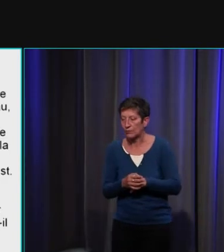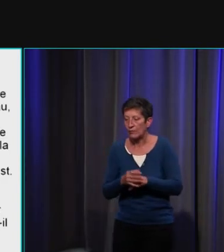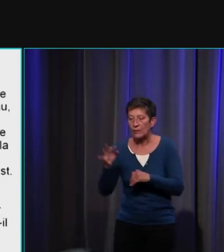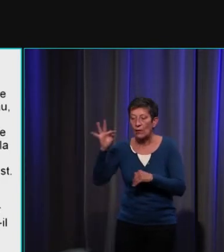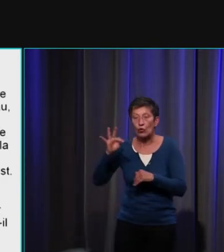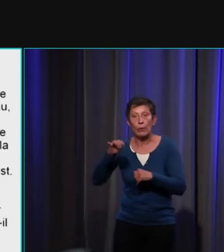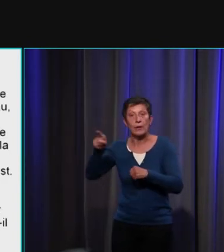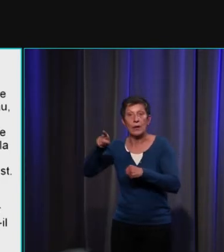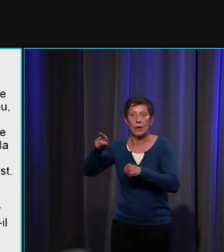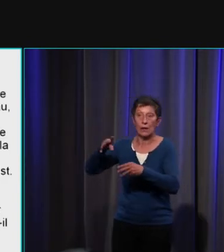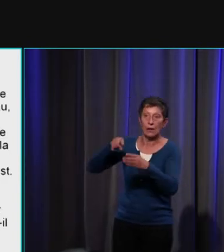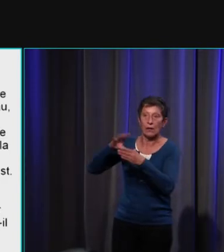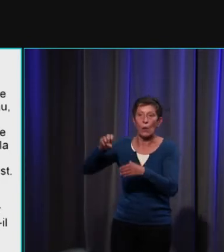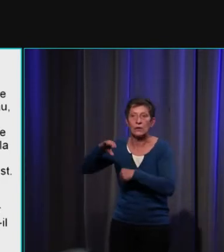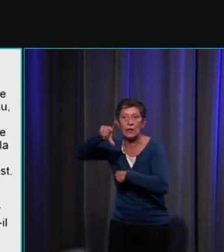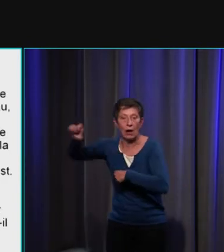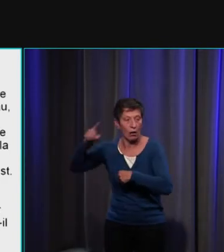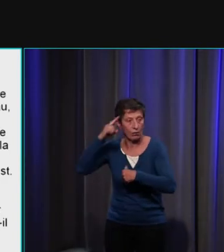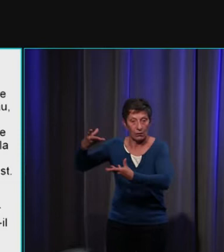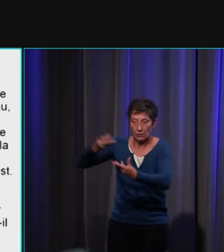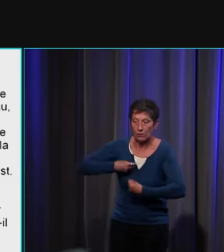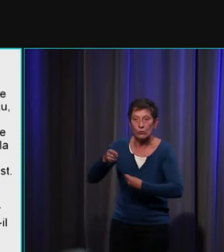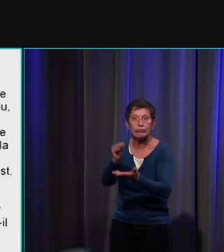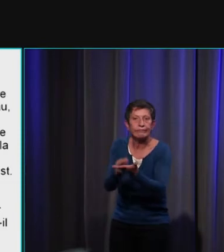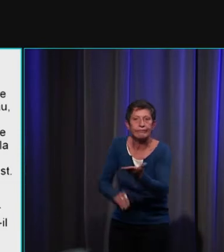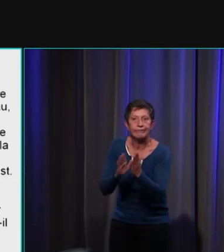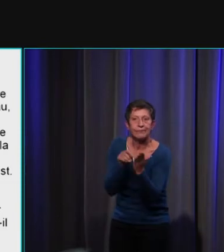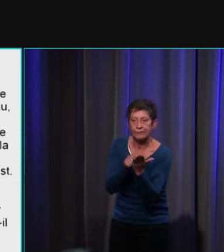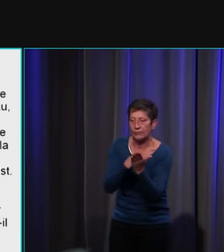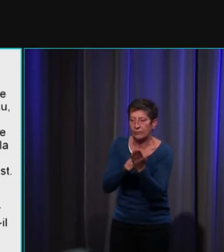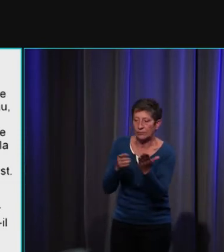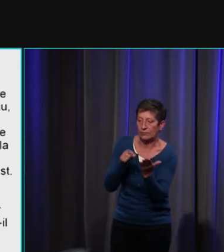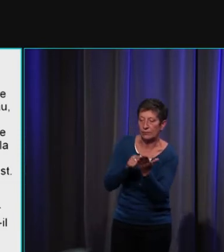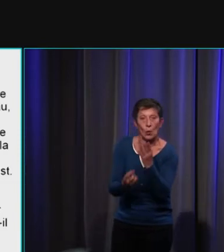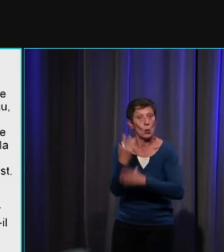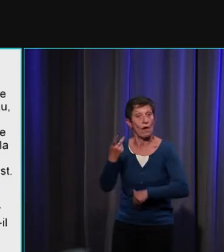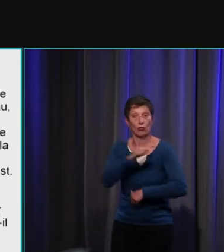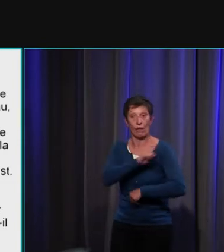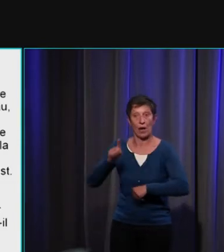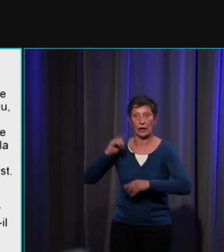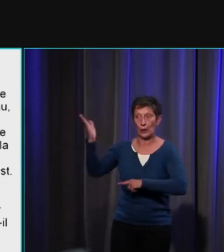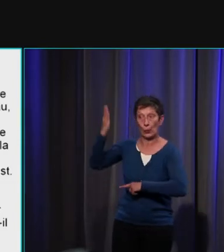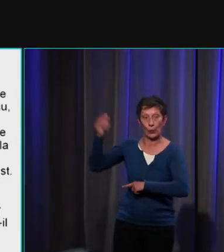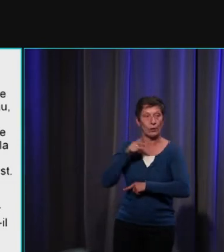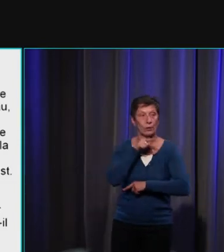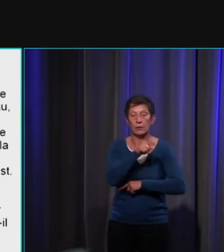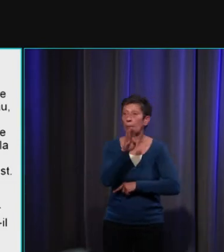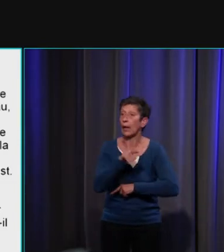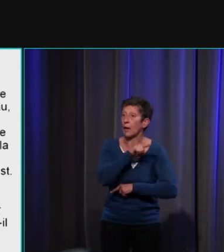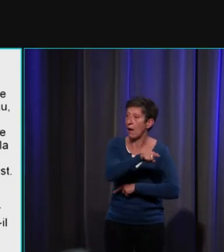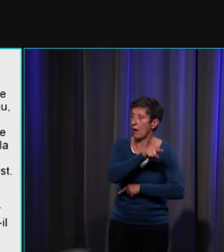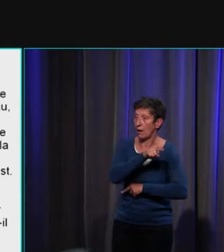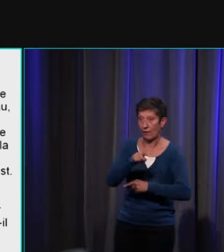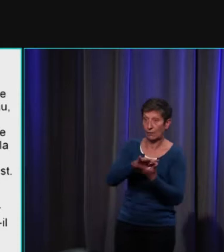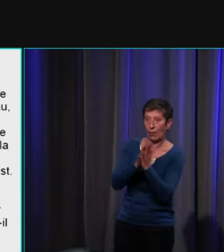concile de 3 pour les faire admettre à nos puces cube qui s'appelait l'éloge de la nouvelle chevalerie lui le fait la parodie il tourne seul en